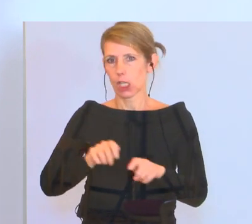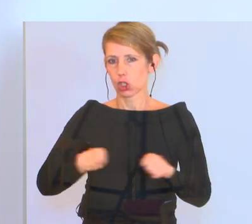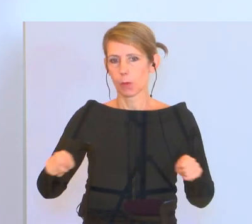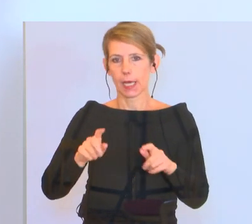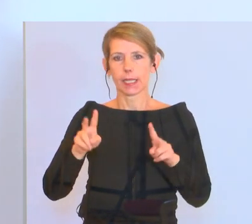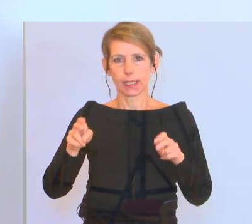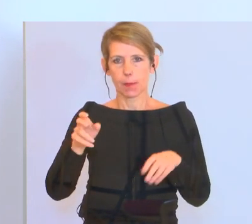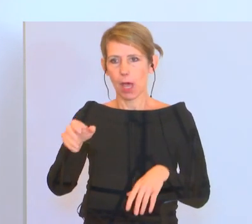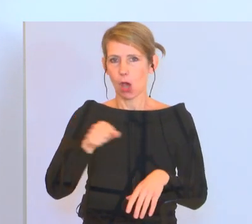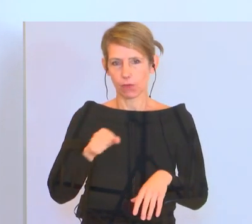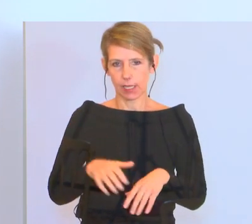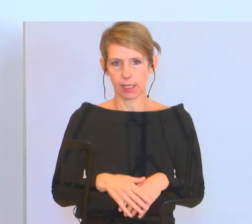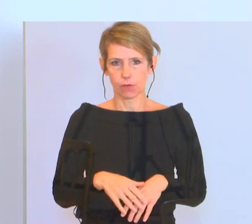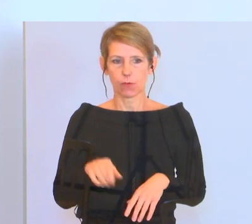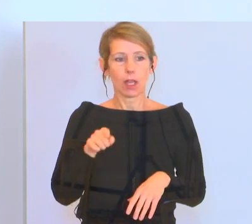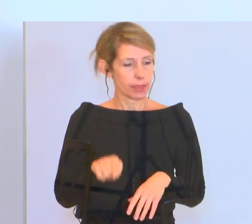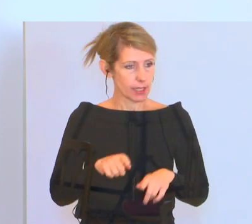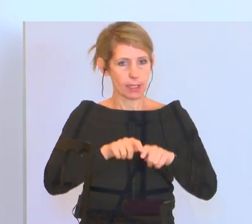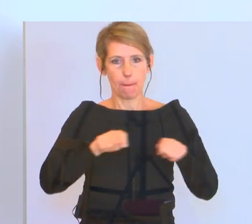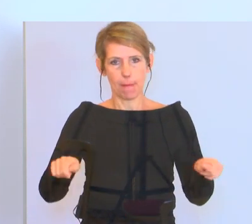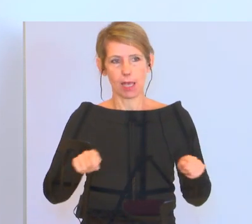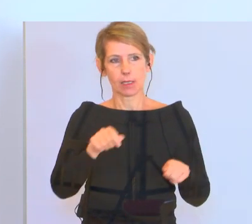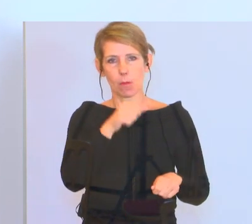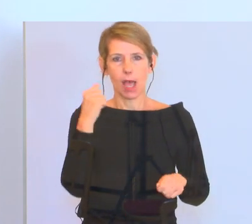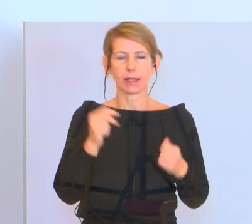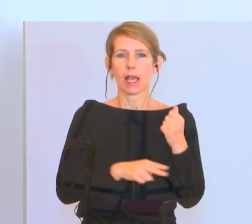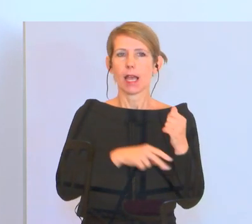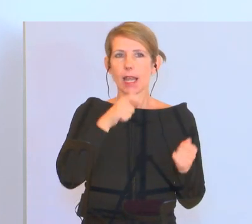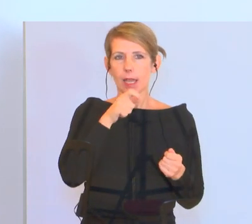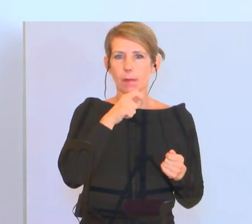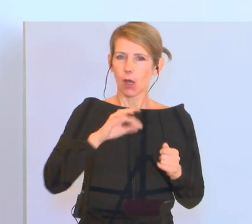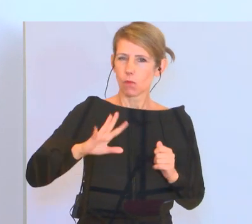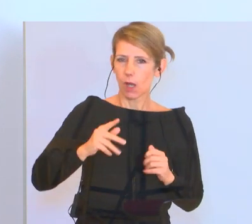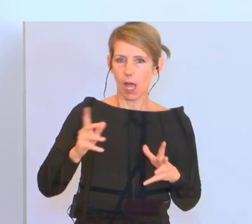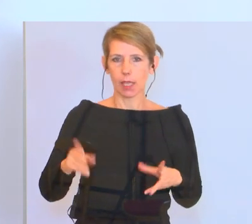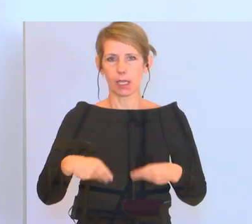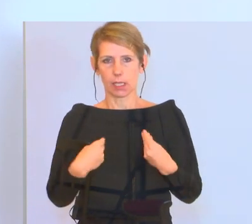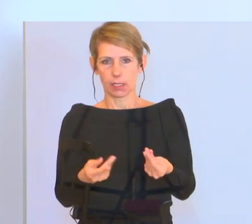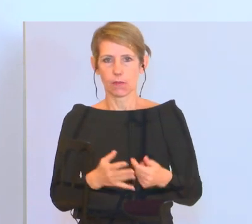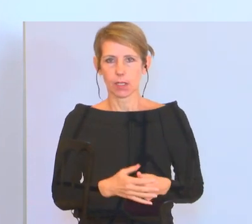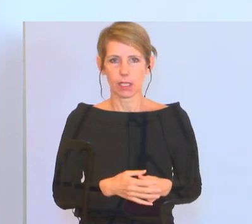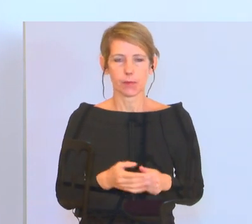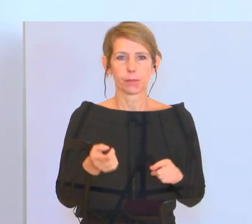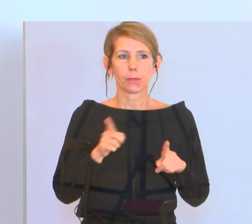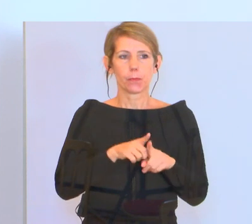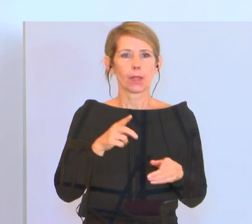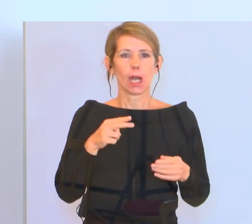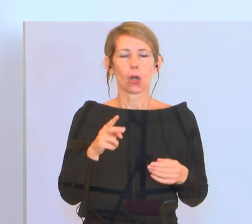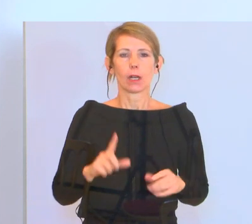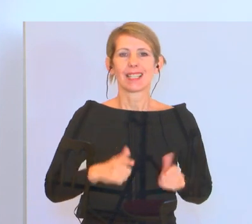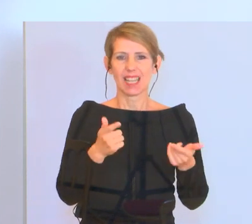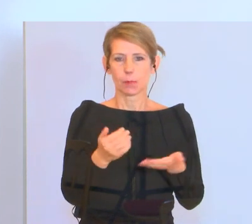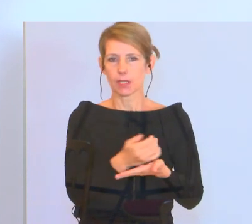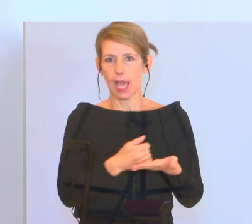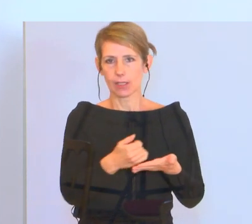hat. Das sind Maßnahmen, die dazu beitragen, um die Lehre und die Lehrberufe zu attraktivieren. Auch das Thema des Lebenseinkommens sollte bei der